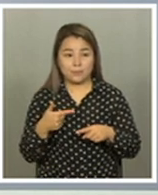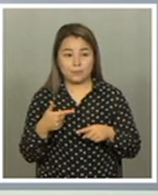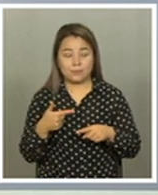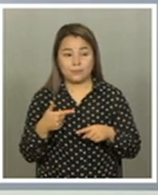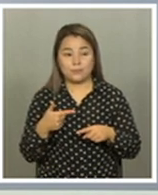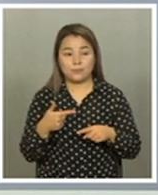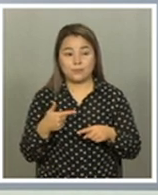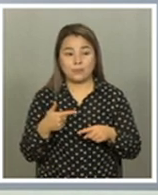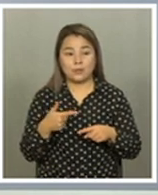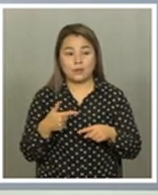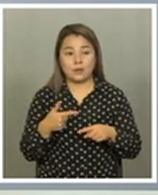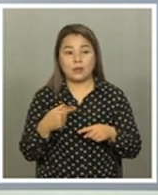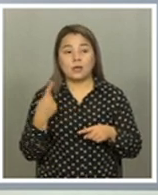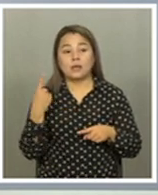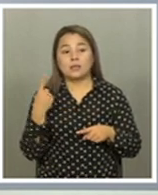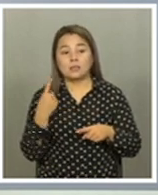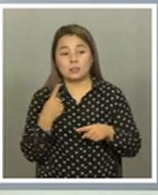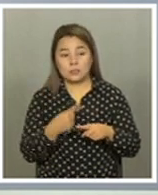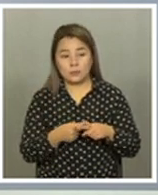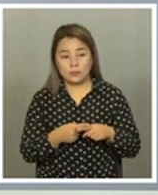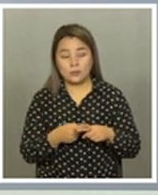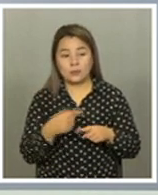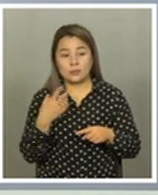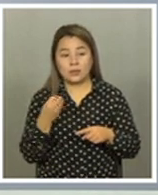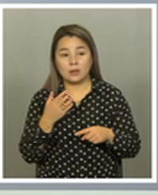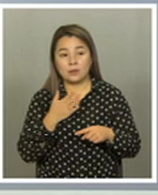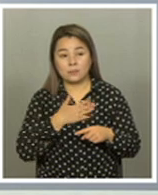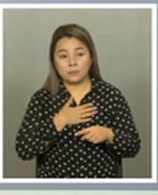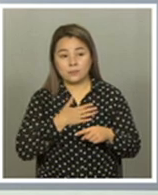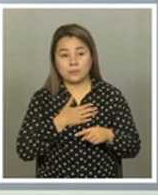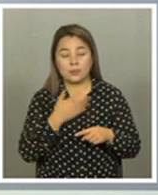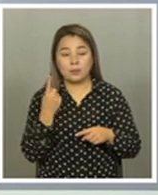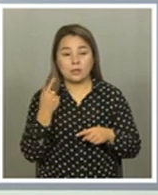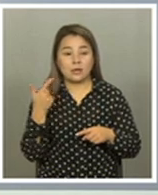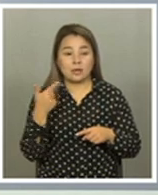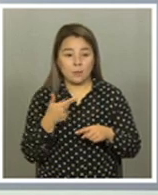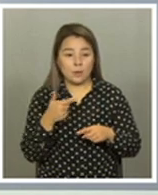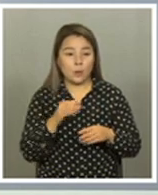Оған 2 граммды қосамыз. Сонымен қоса біз 1 граммды